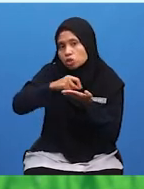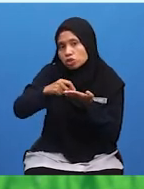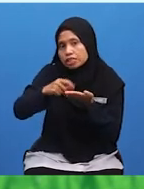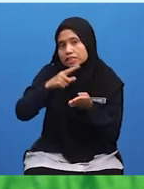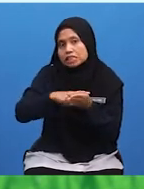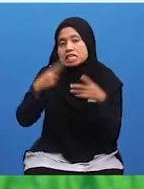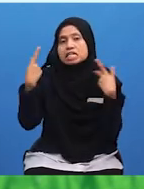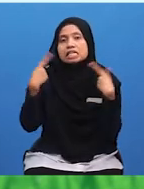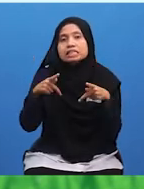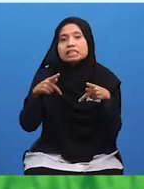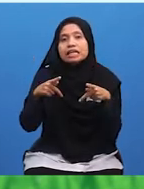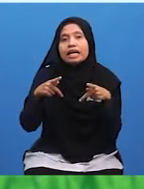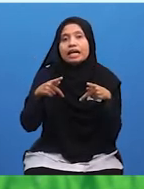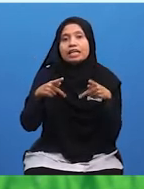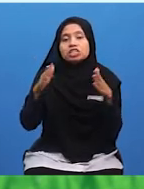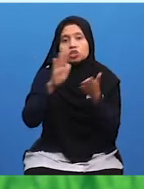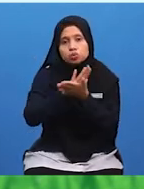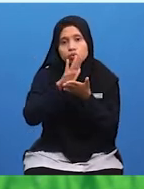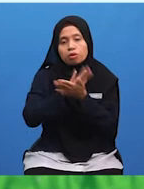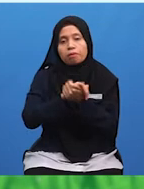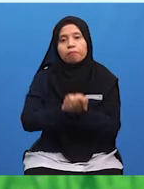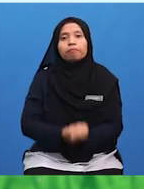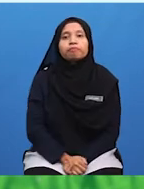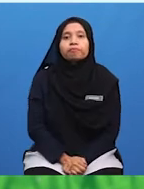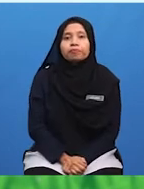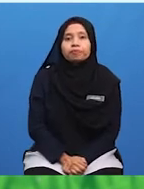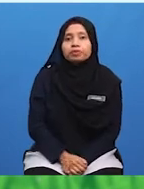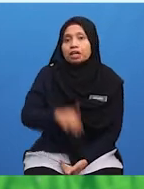tulis di kedai koperasi sekolah.